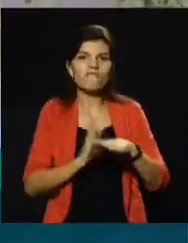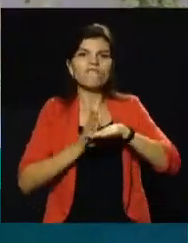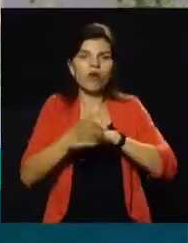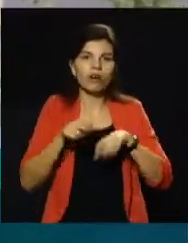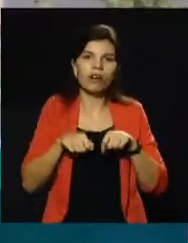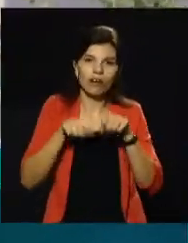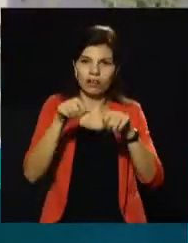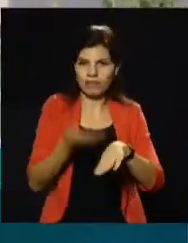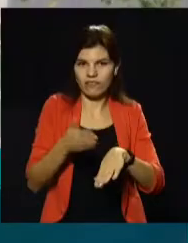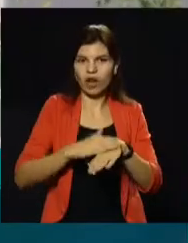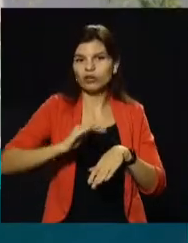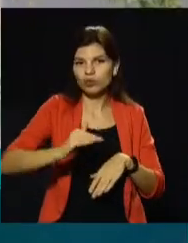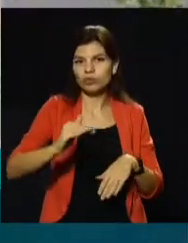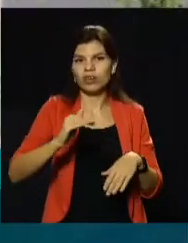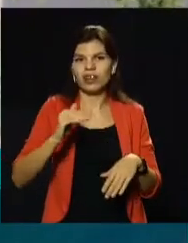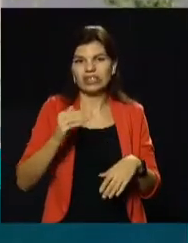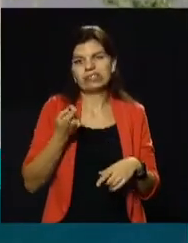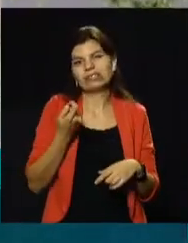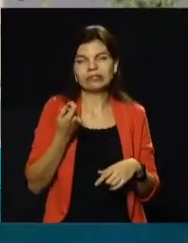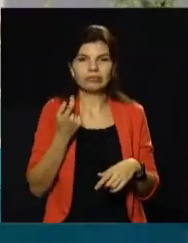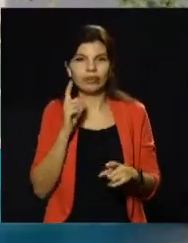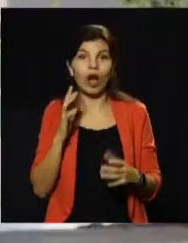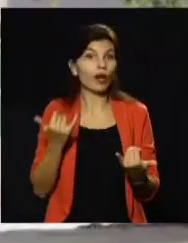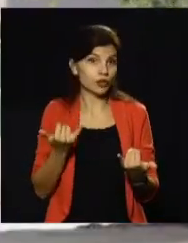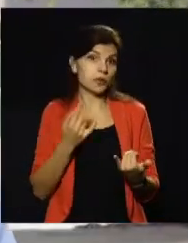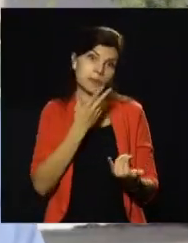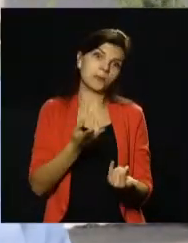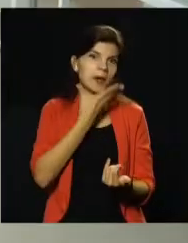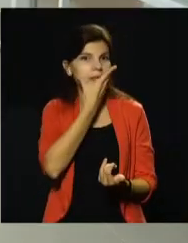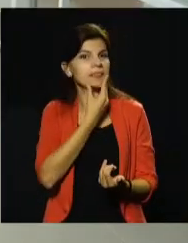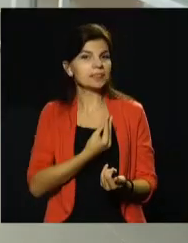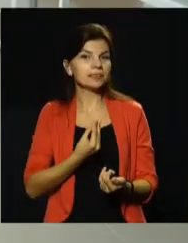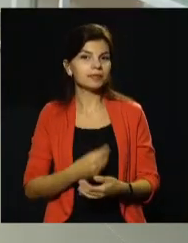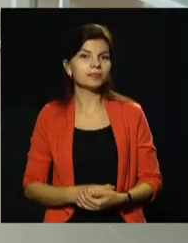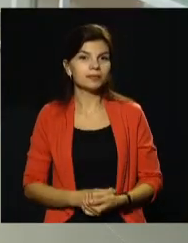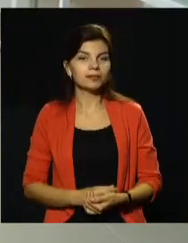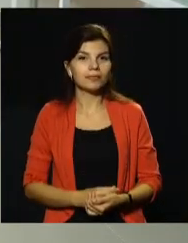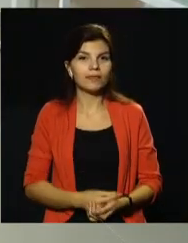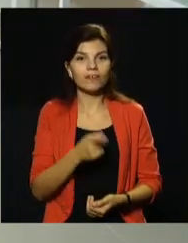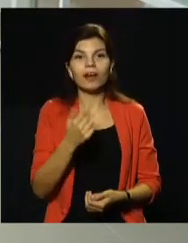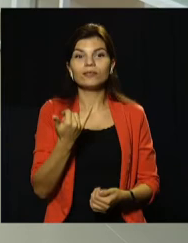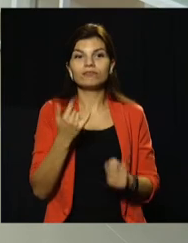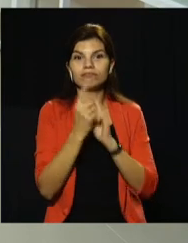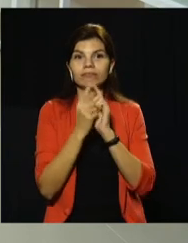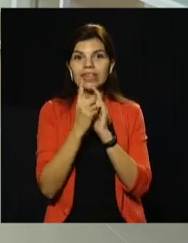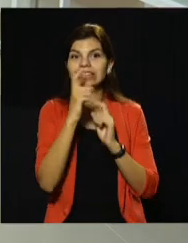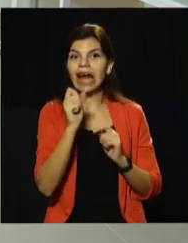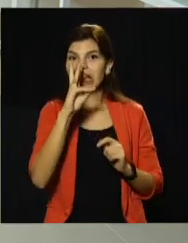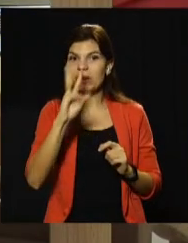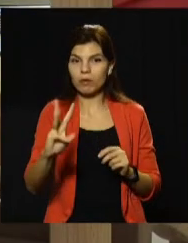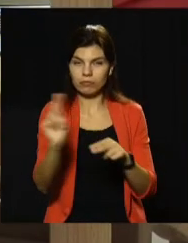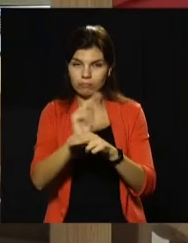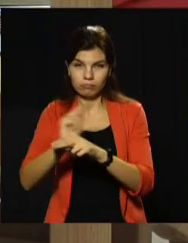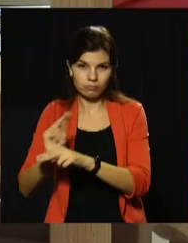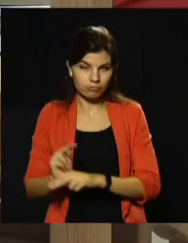було. Ступенечки немножко підводили. Ну, зараз вроде снаружи красиво. Перший поверх амбулаторії привели до ладу за